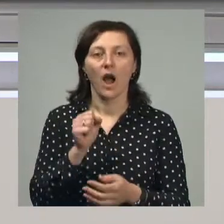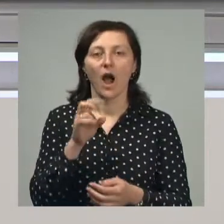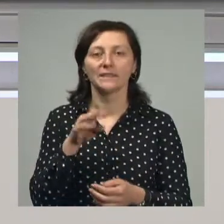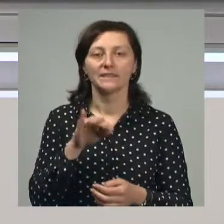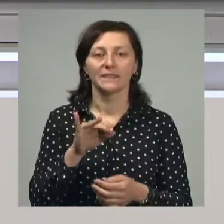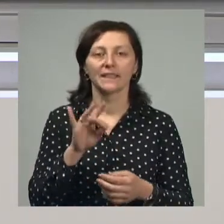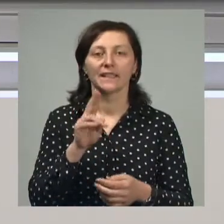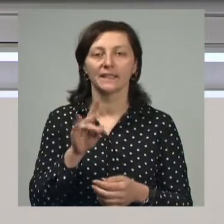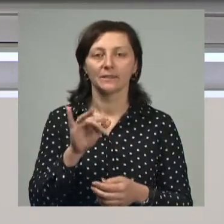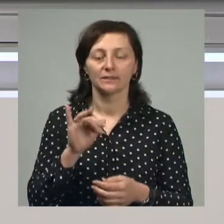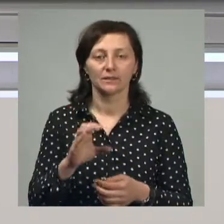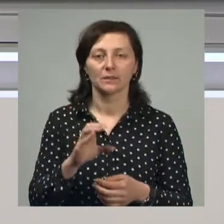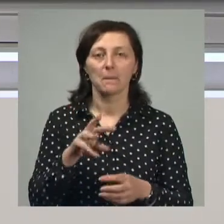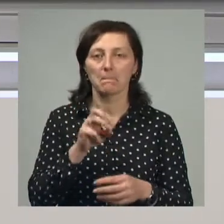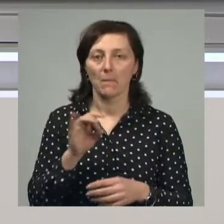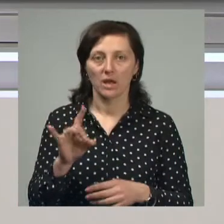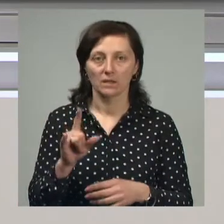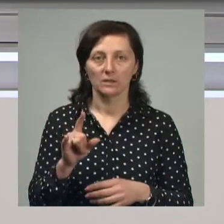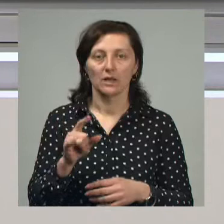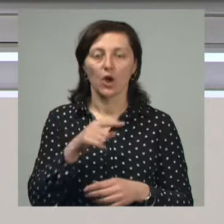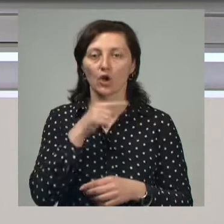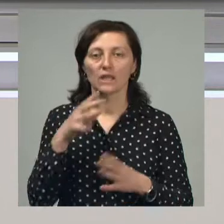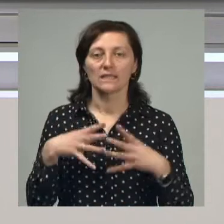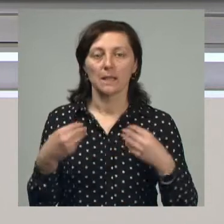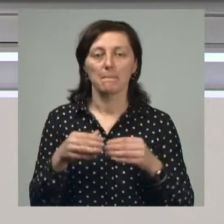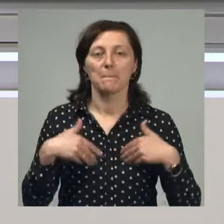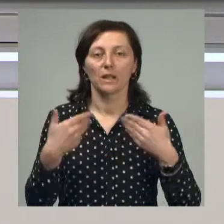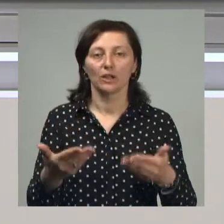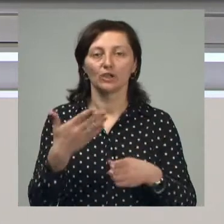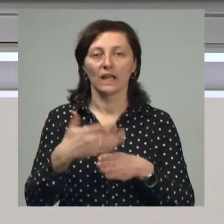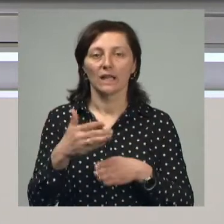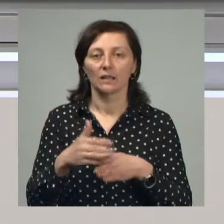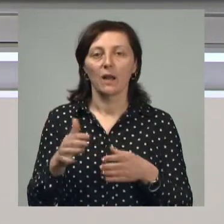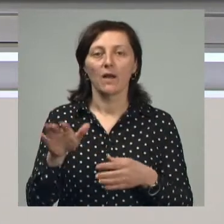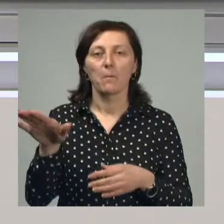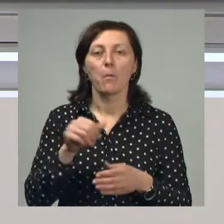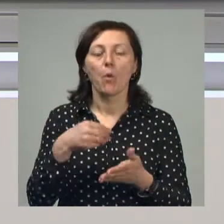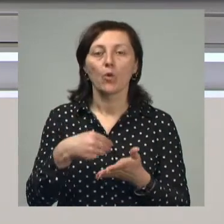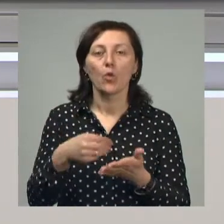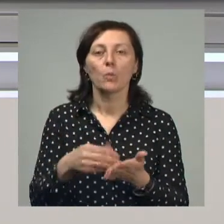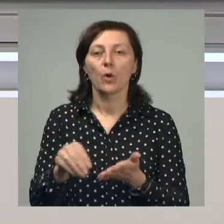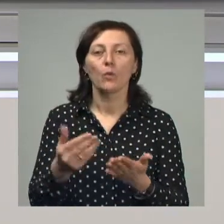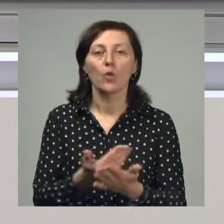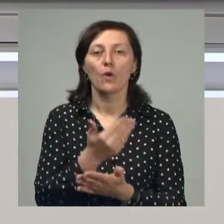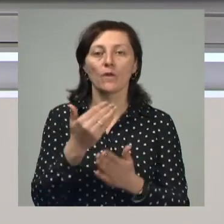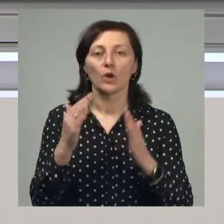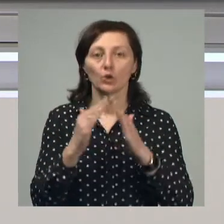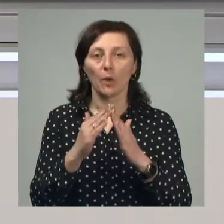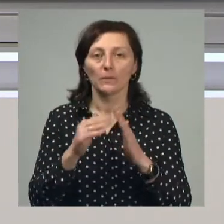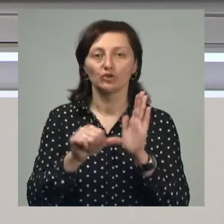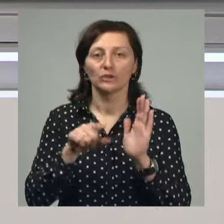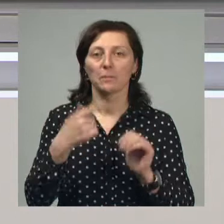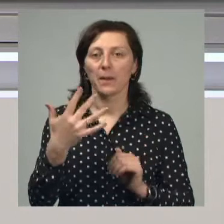принятых в начале пандемии российским семьям предложили брать кредиты на покупку новых квартир под 6 половиной процентов годовых и